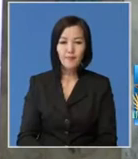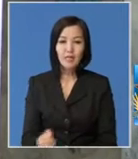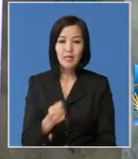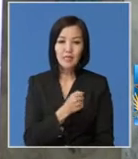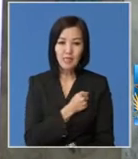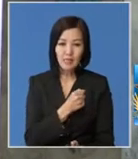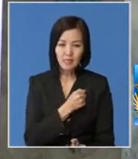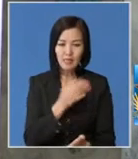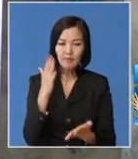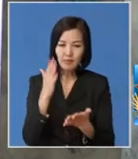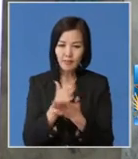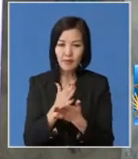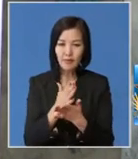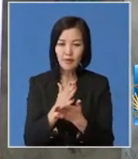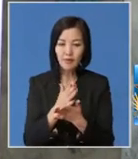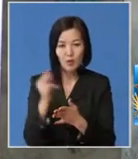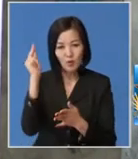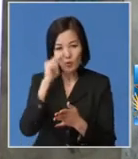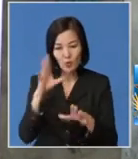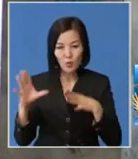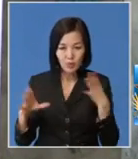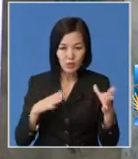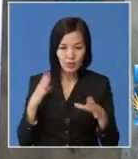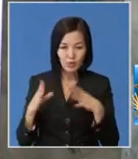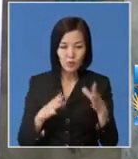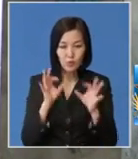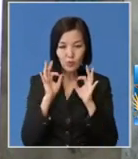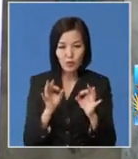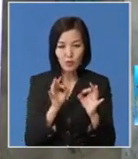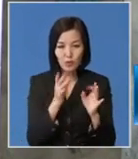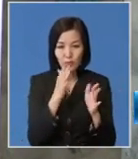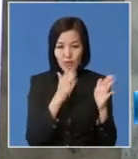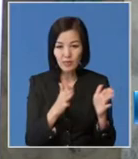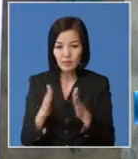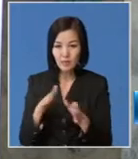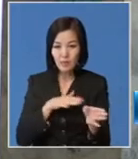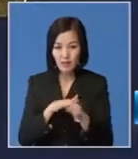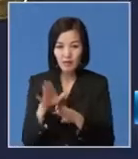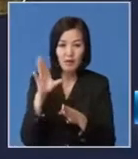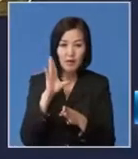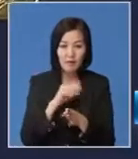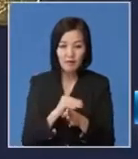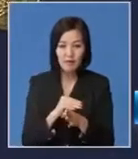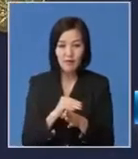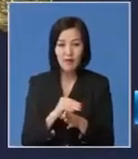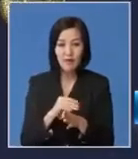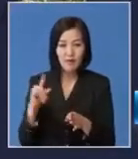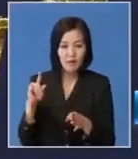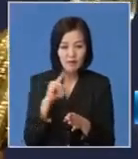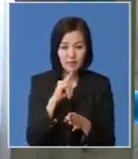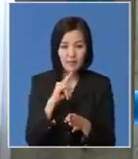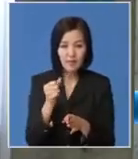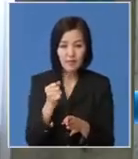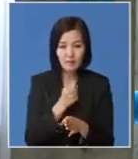бар, солдаттарымыз оқу жаттығын бәрін уақытымен атқарады. Әскери қызметшілер